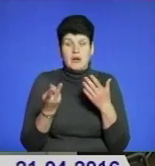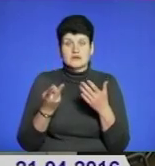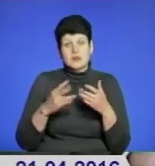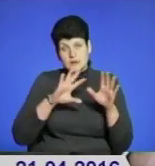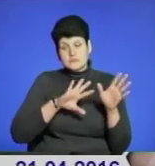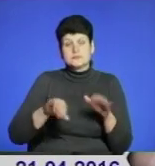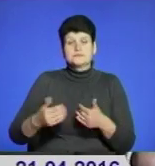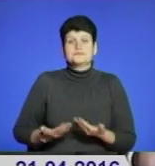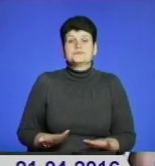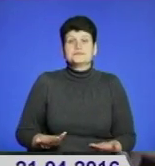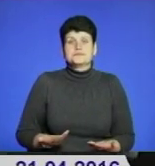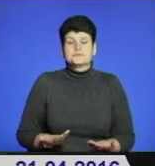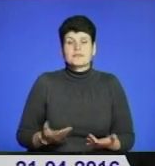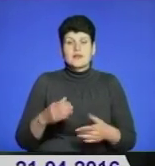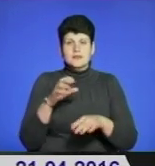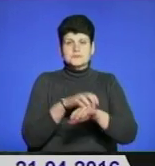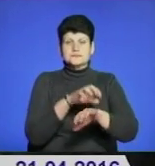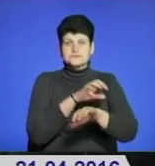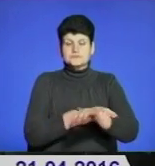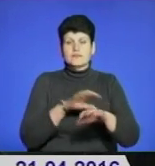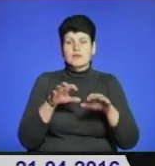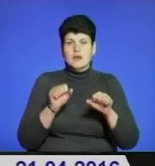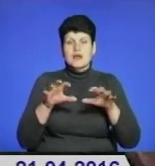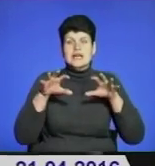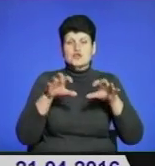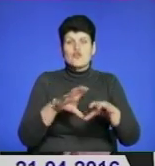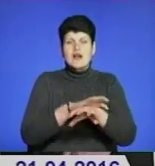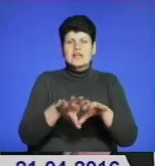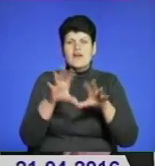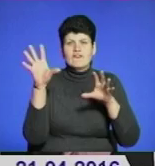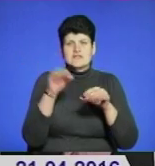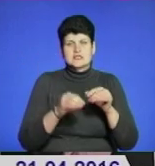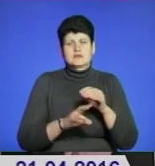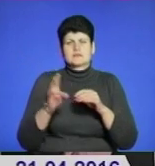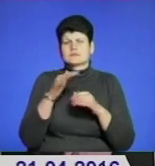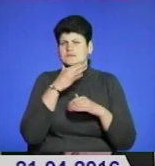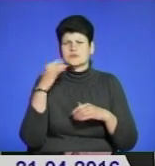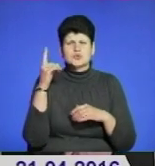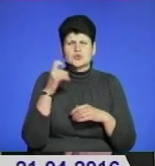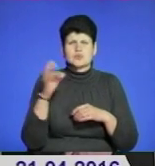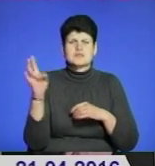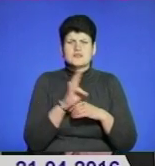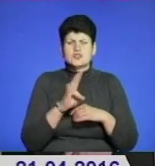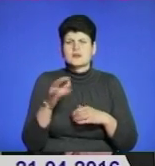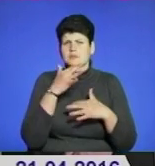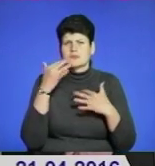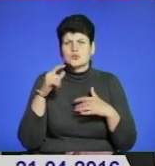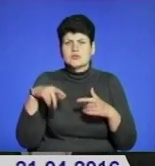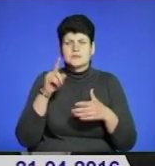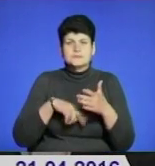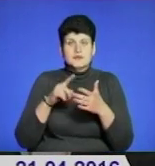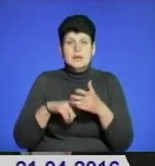пережився. Радянська влада заарештувала всіх єпископів, сотні священників та десятки тисяч вірних і